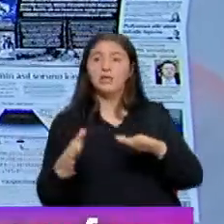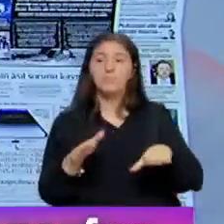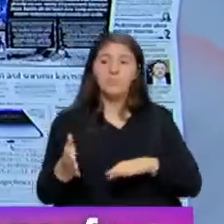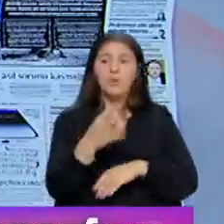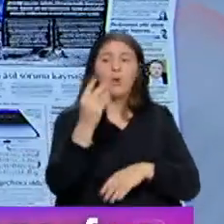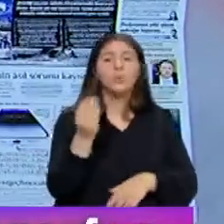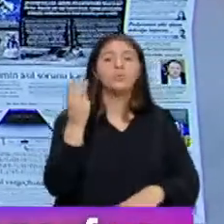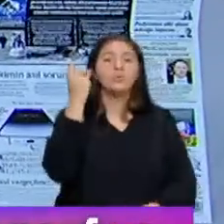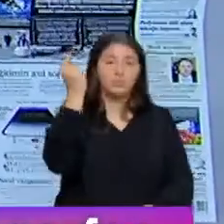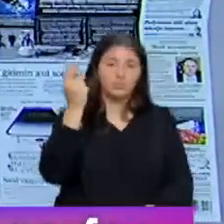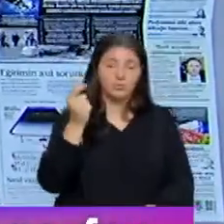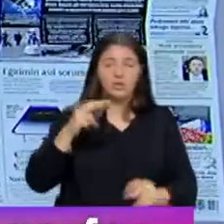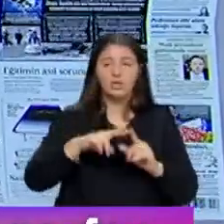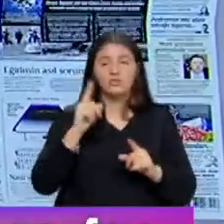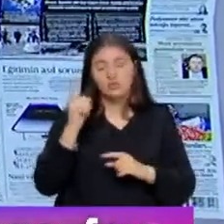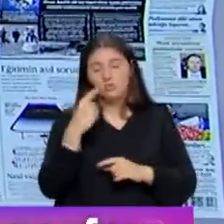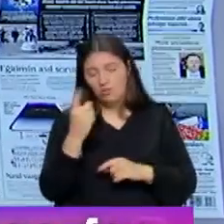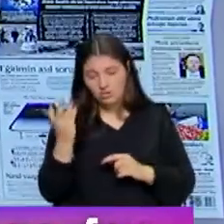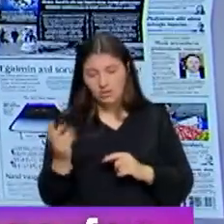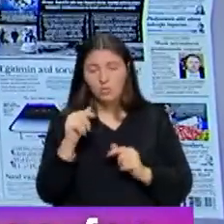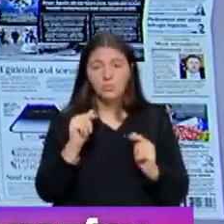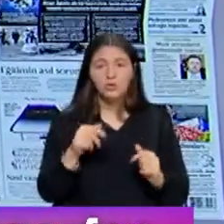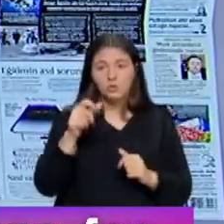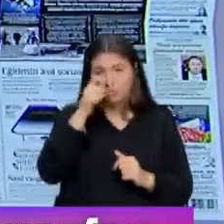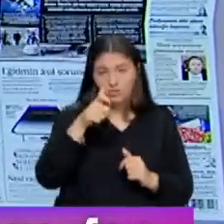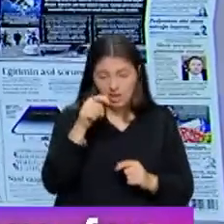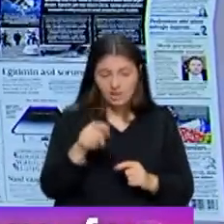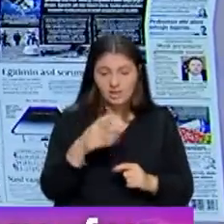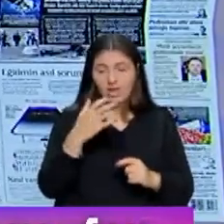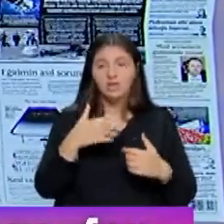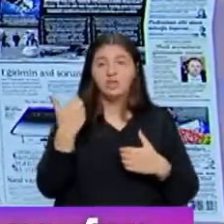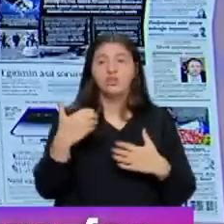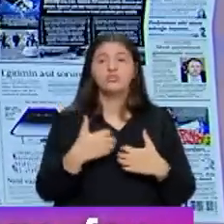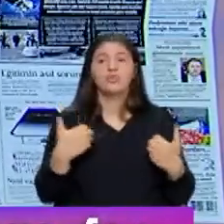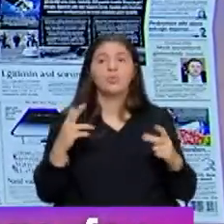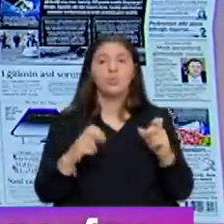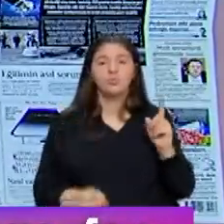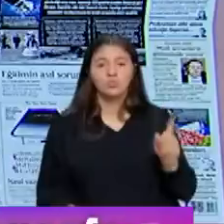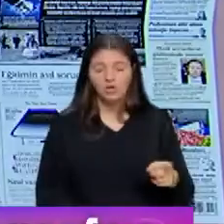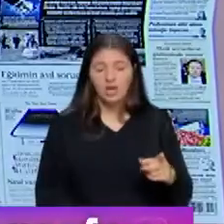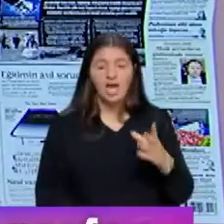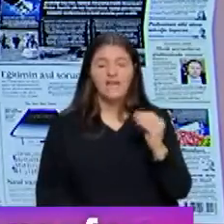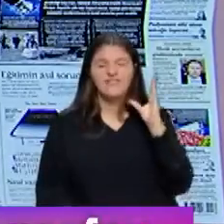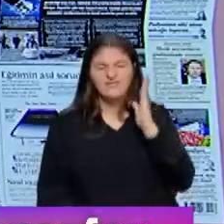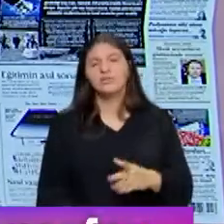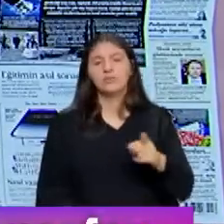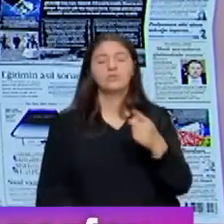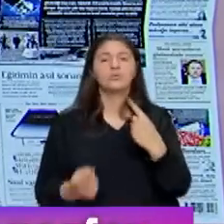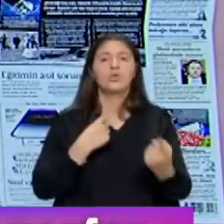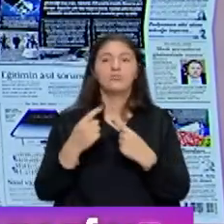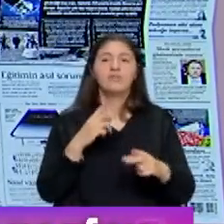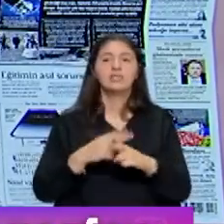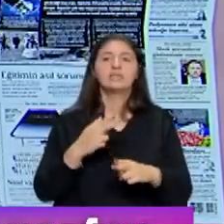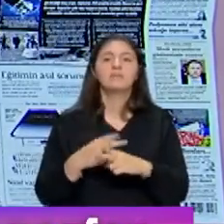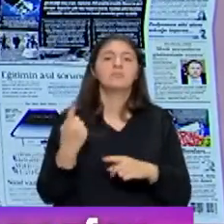unutuldu diyor ki Naci görür hoca bu Türkiye'nin Beka meselesidir en çok bunu konuşmamız